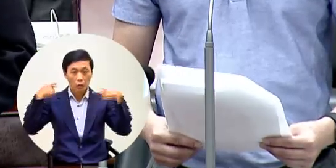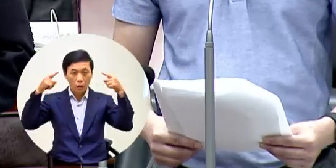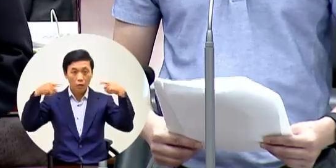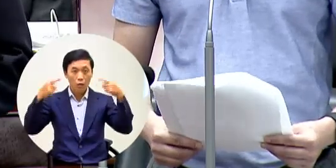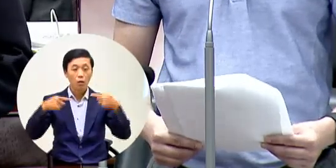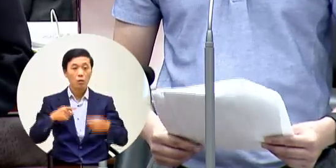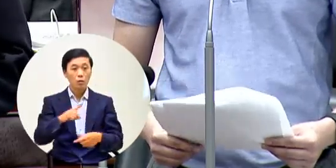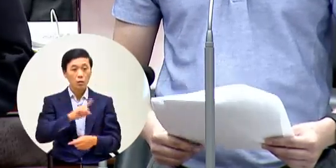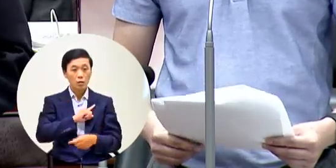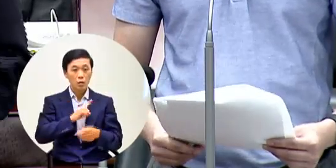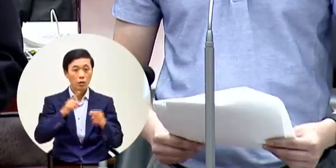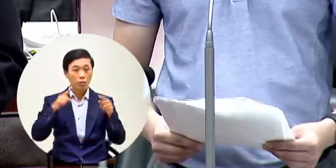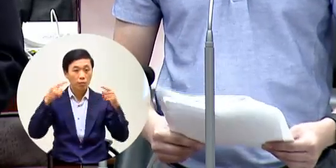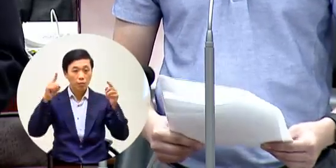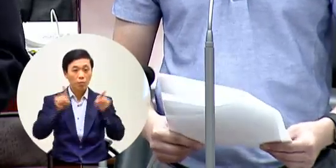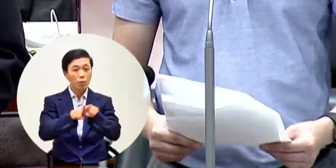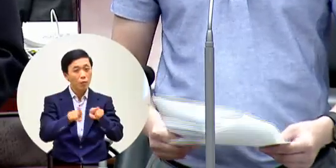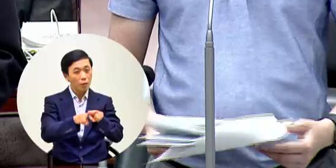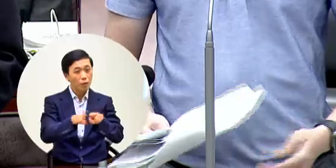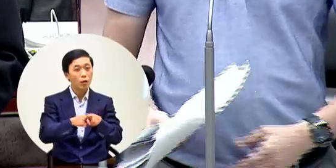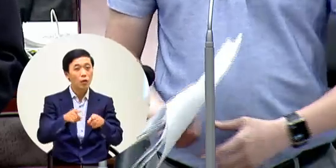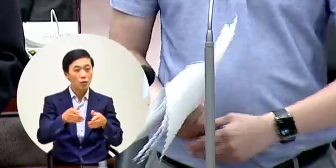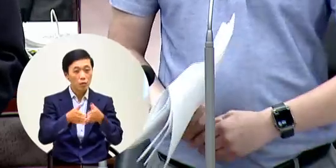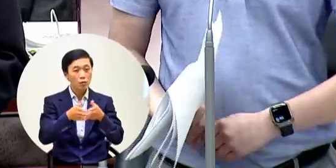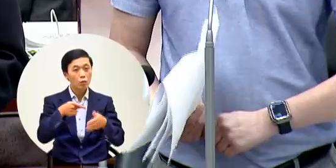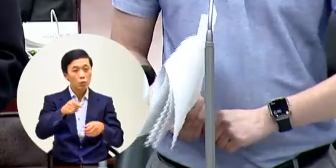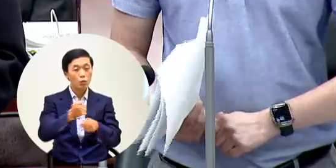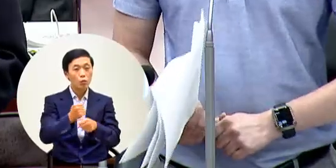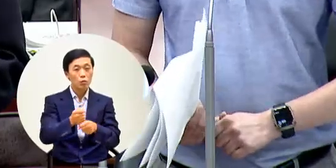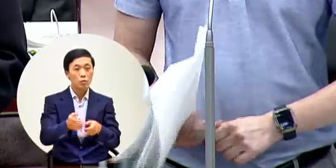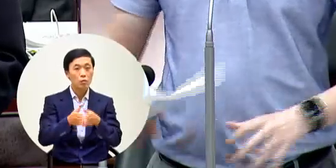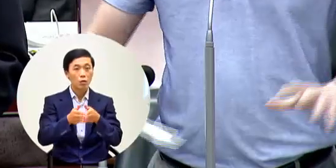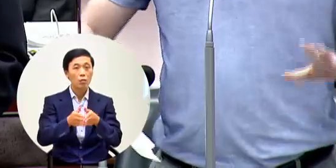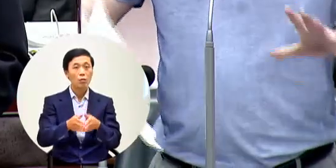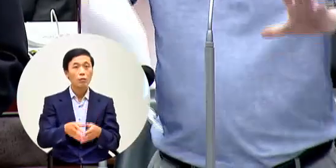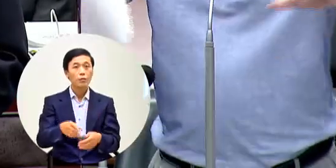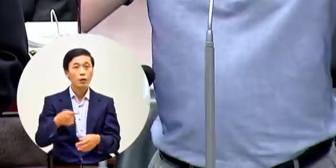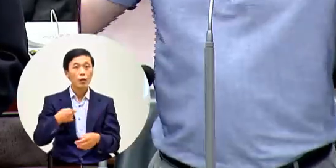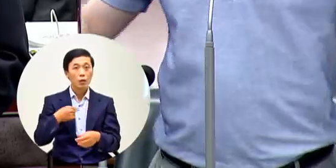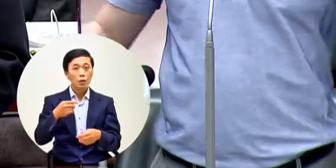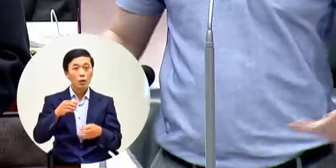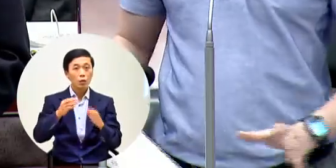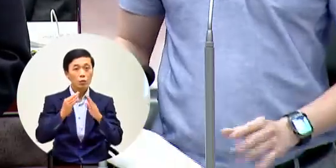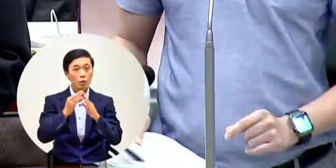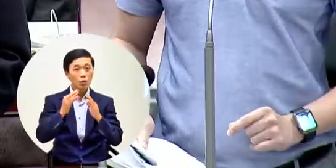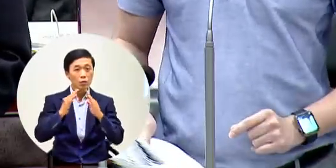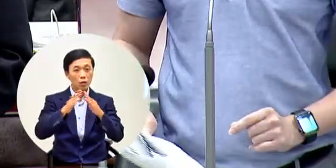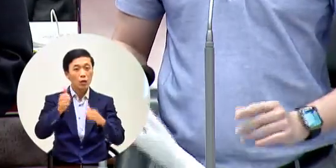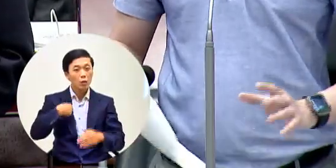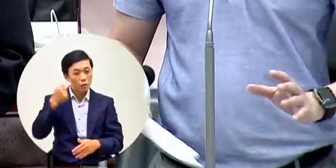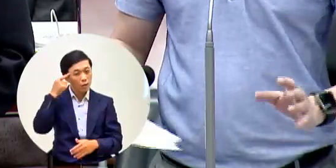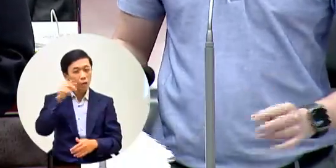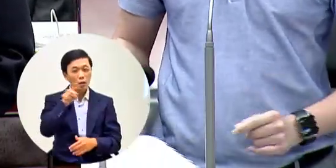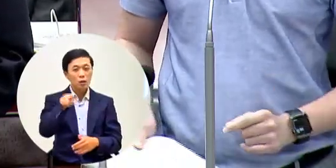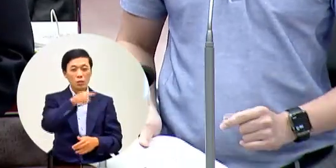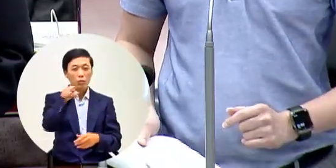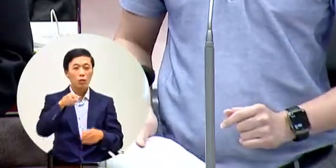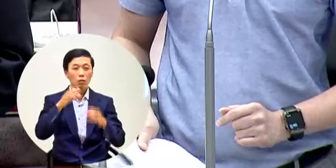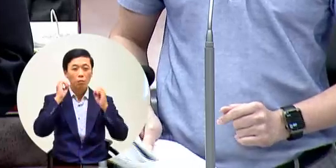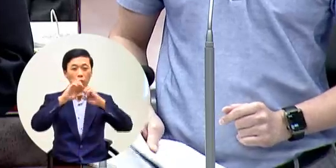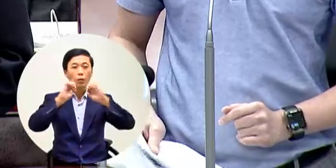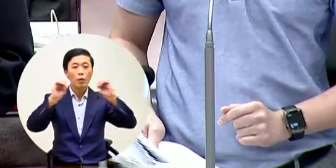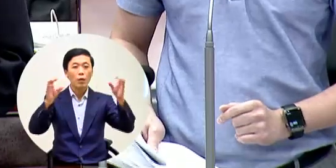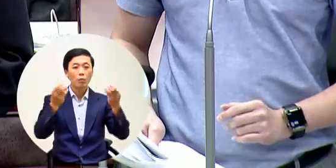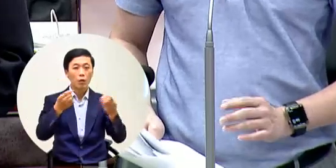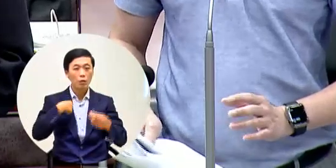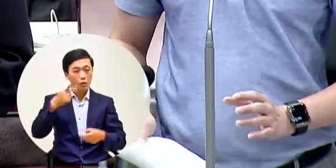的这个生活里面所以这个部分真的非常的谢谢。 我是刚刚可能都没有在宣导，我觉得还要再加强宣导，我觉得